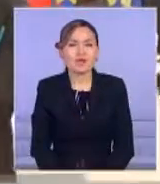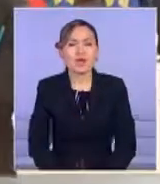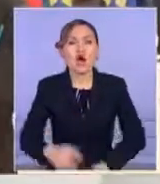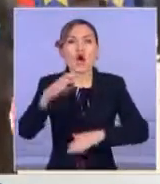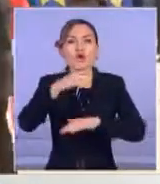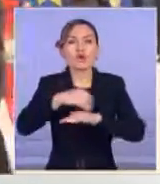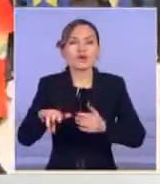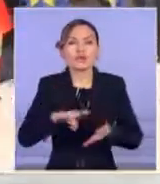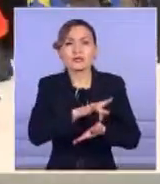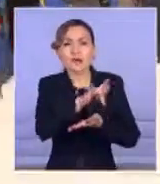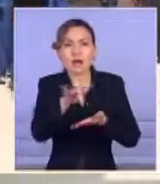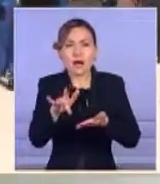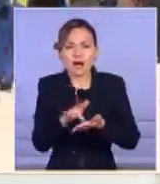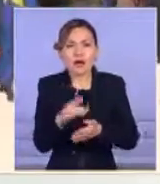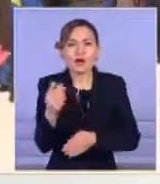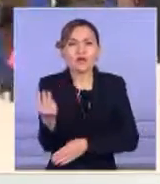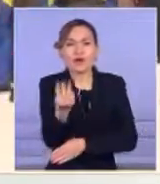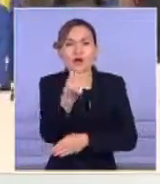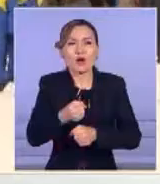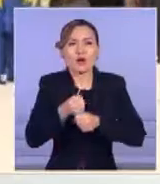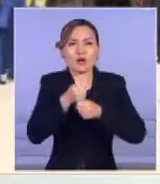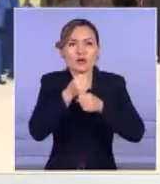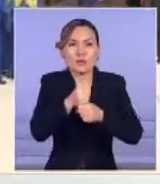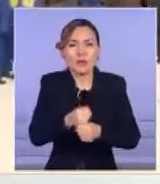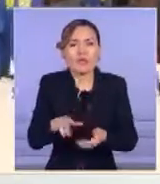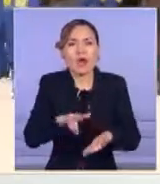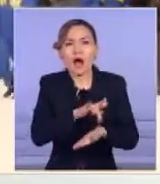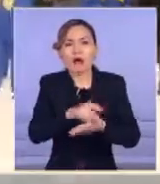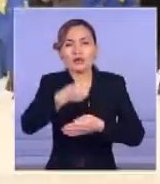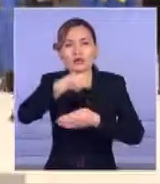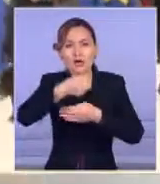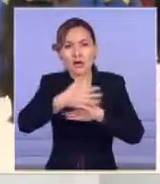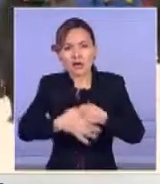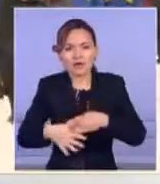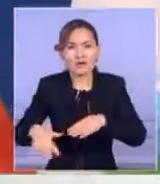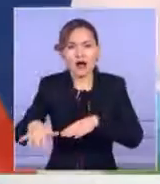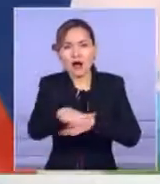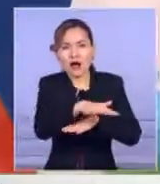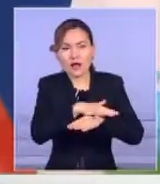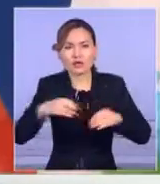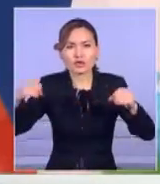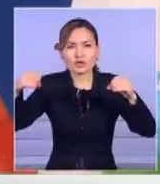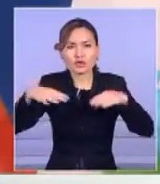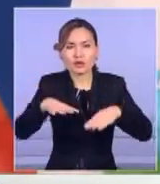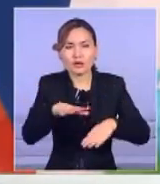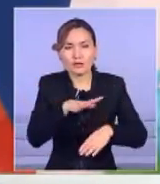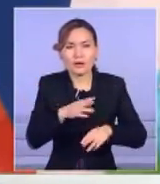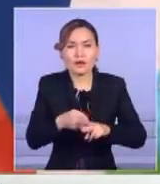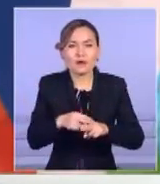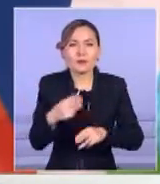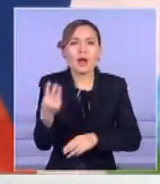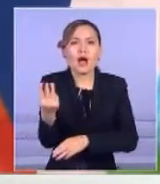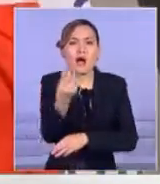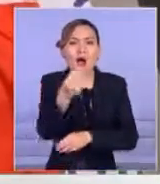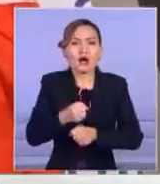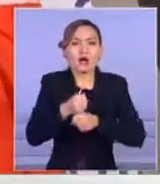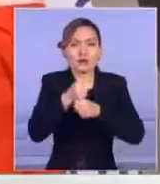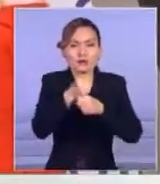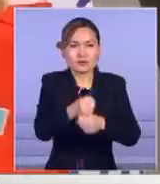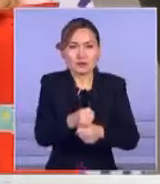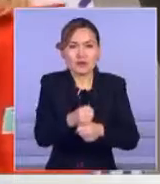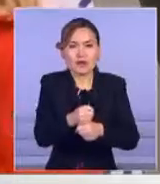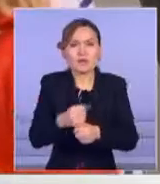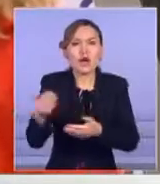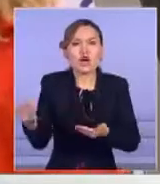Көкшетаудағы алауды алып жүру рәсімі қаланың қақ ортасындағы тәуелсіздік алаңы тұсынан басталды. Бұл жерде алауды алғаш болып